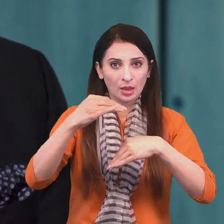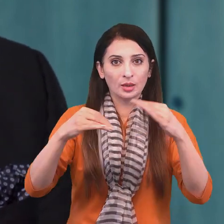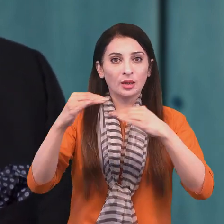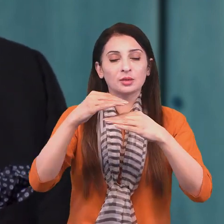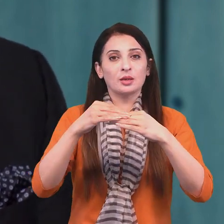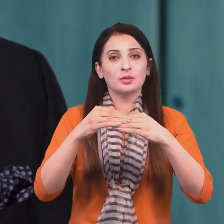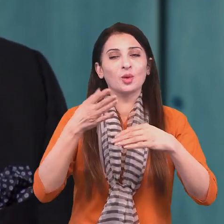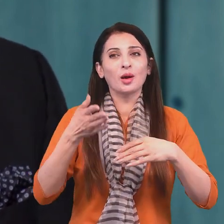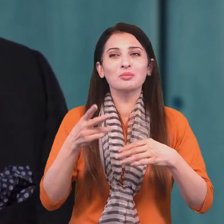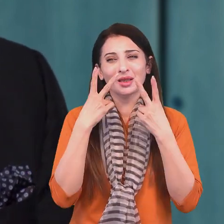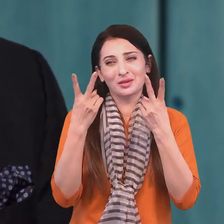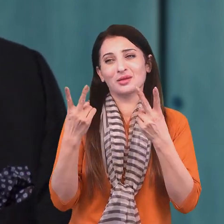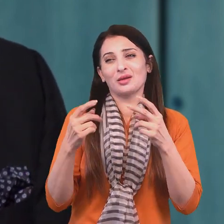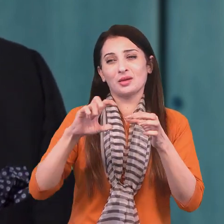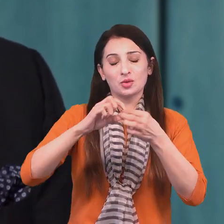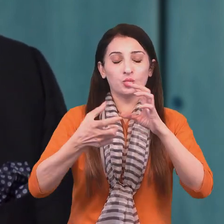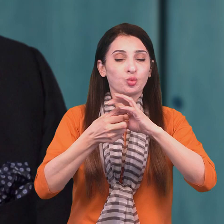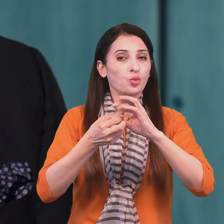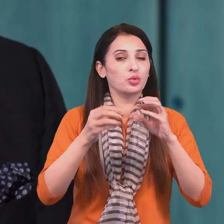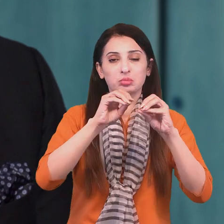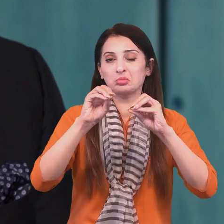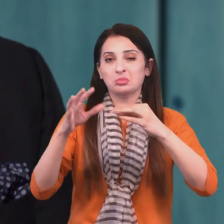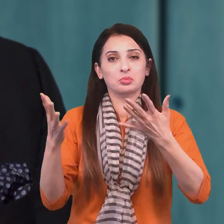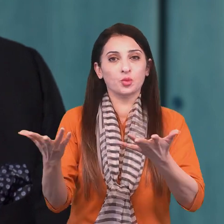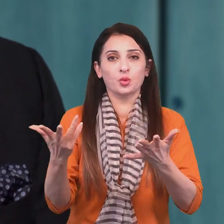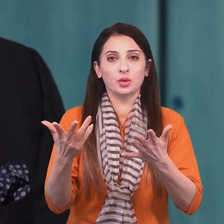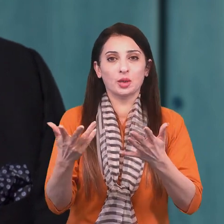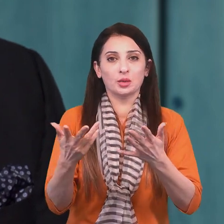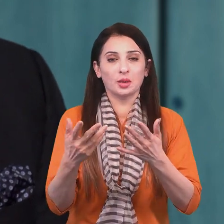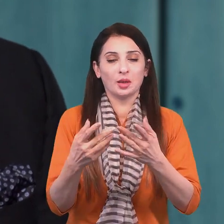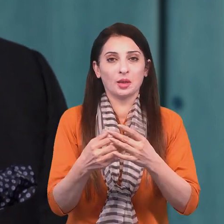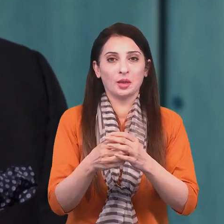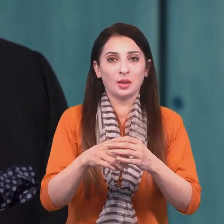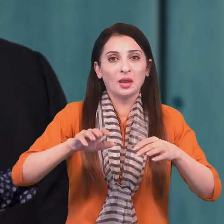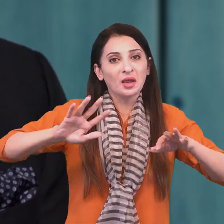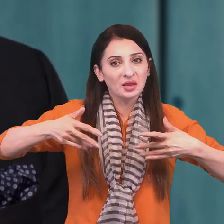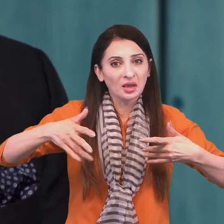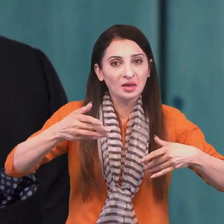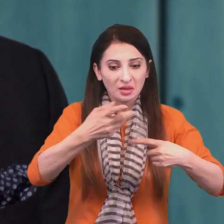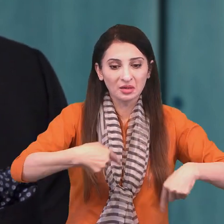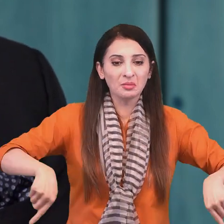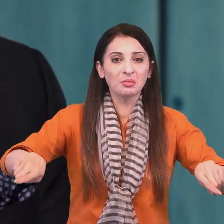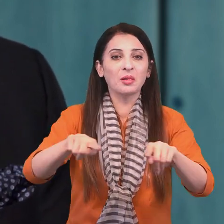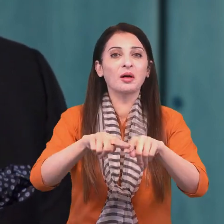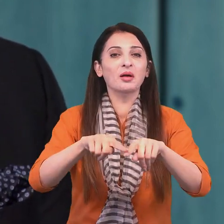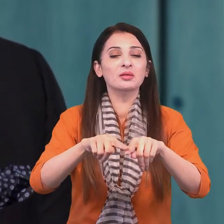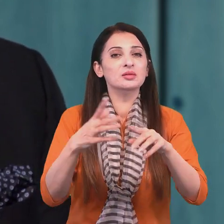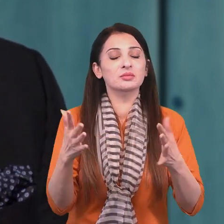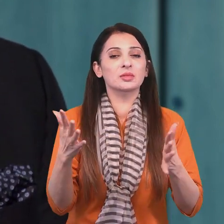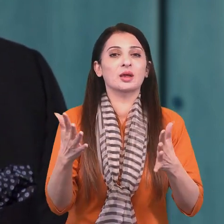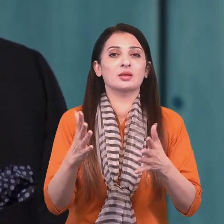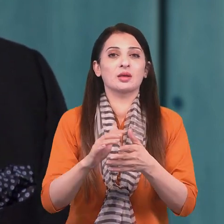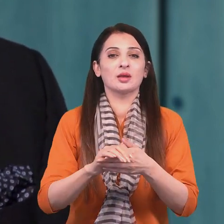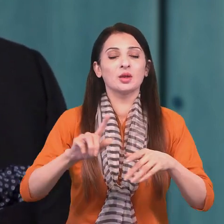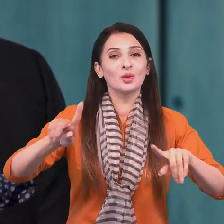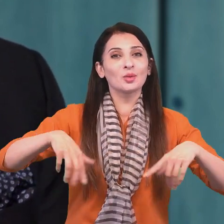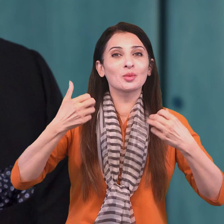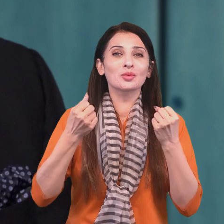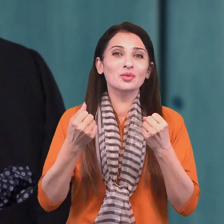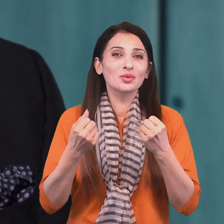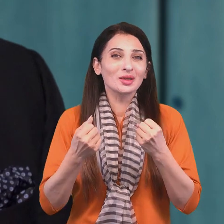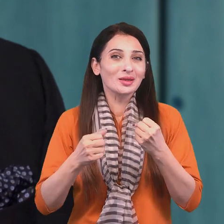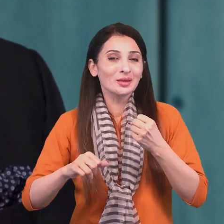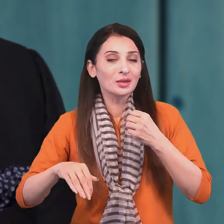ہمارے ہاں سپورٹس کی فیسلٹیز نہیں ہیں، ہمارے پاس جو پارکس ہیں ان کی فیسلٹیز نہیں ہیں۔ تو جو ہماری یوتھ ہے وہ ایک الگ طرح کی